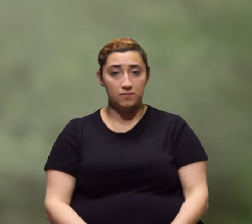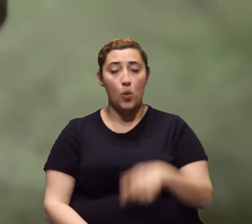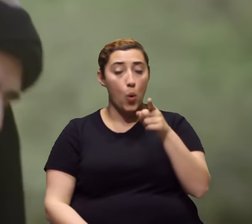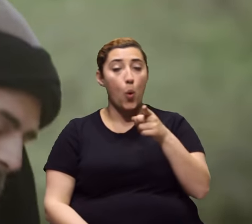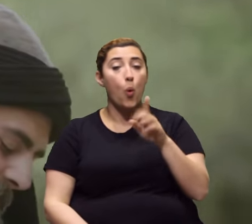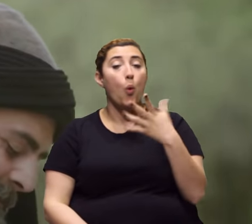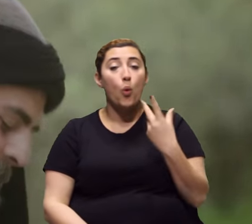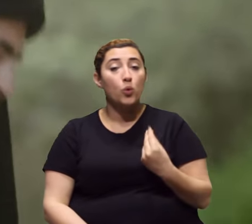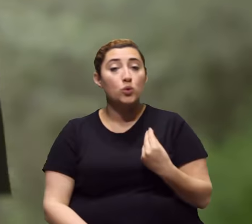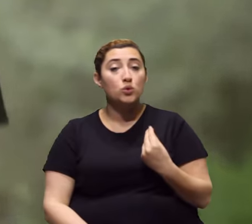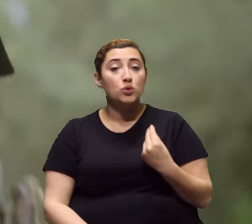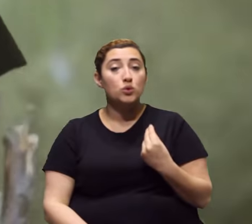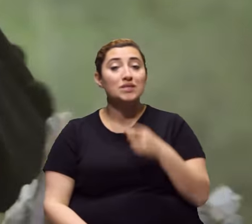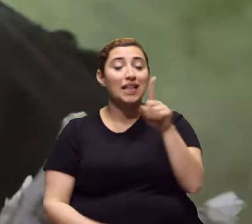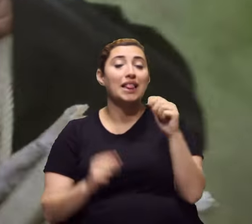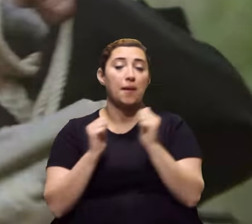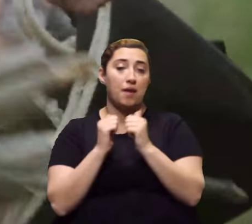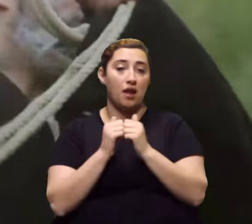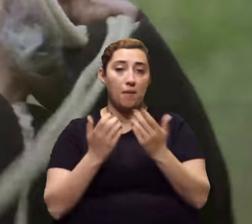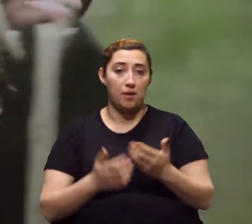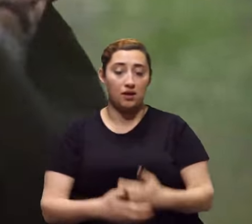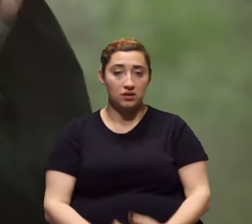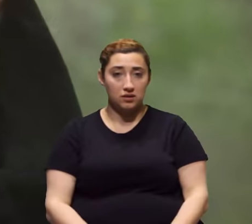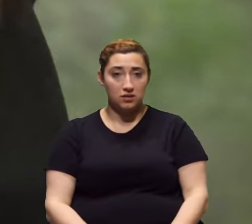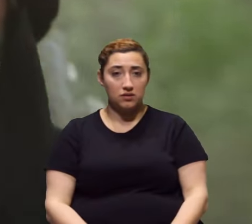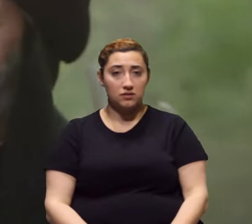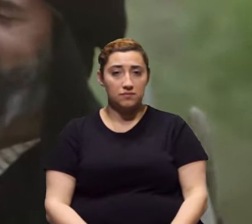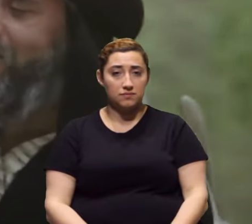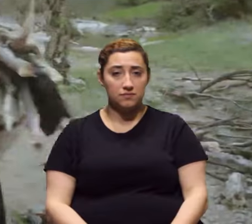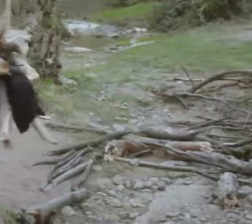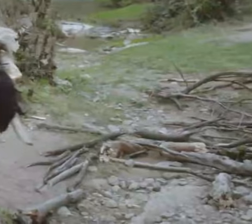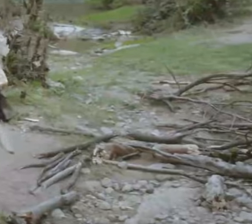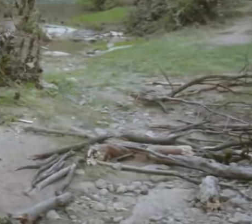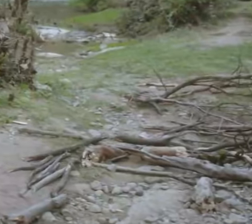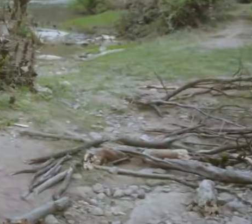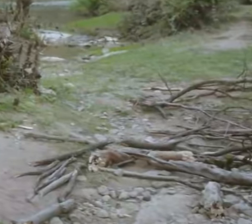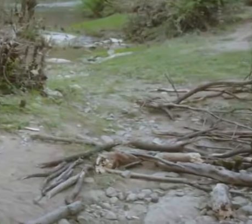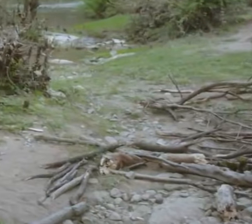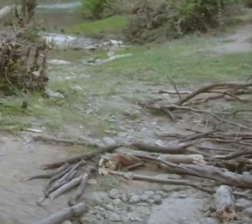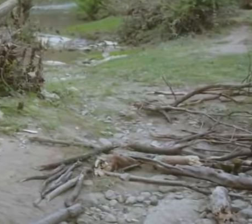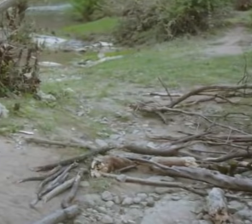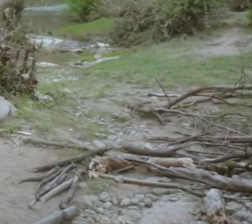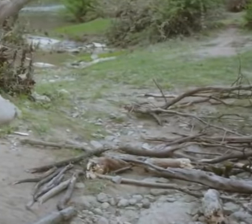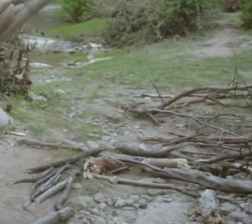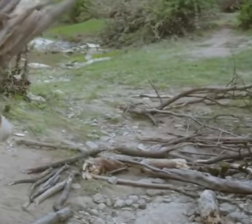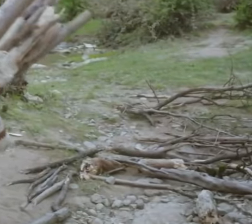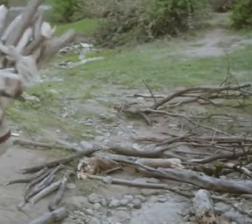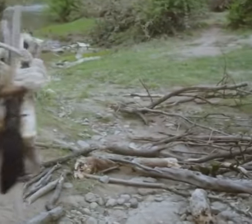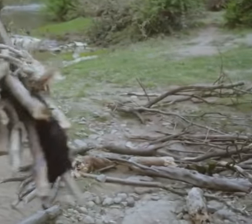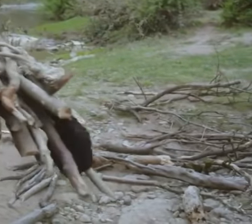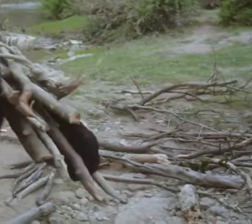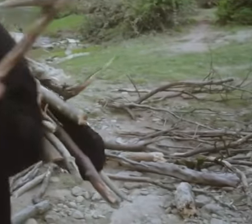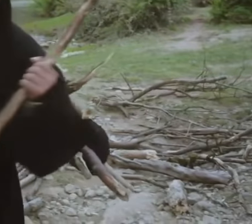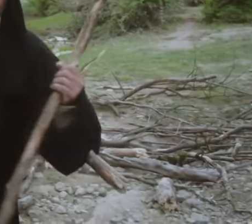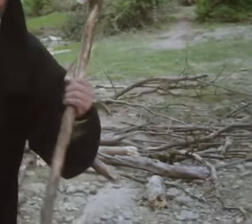o gelir senin ile. Odunları sırtına alıp doğruldu. Bir ağaca dayalı asasını da sol